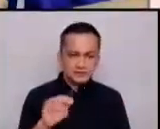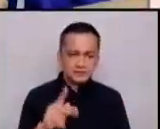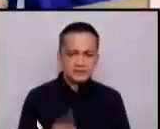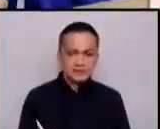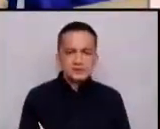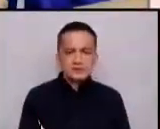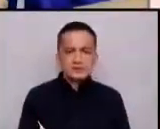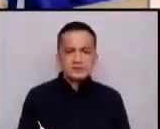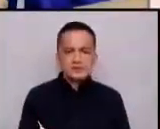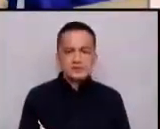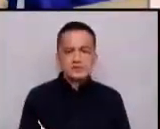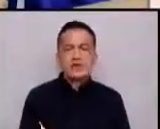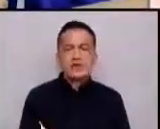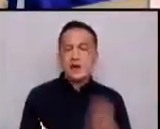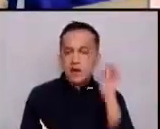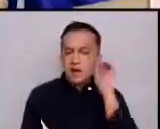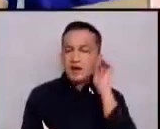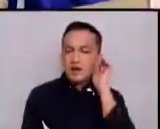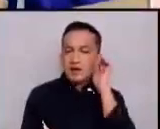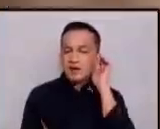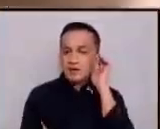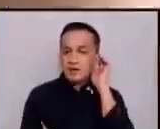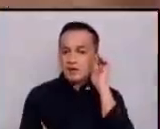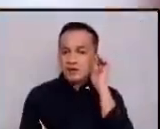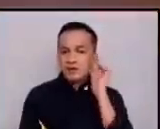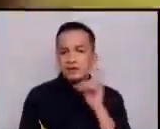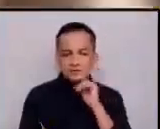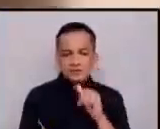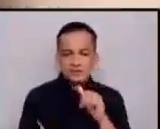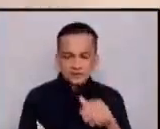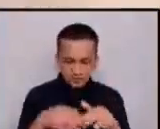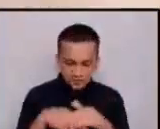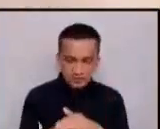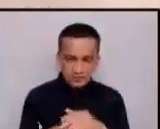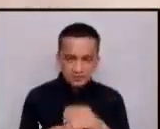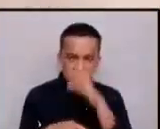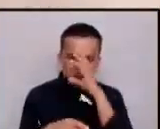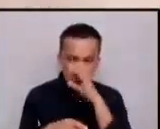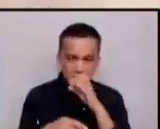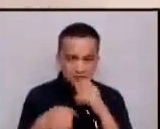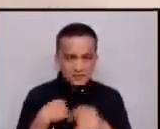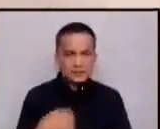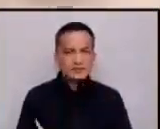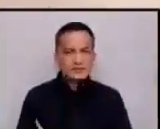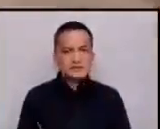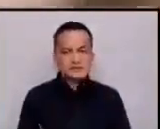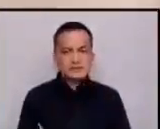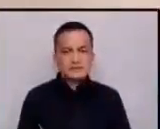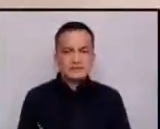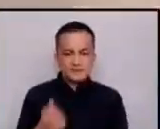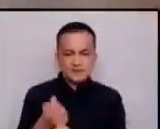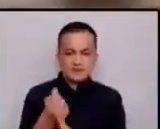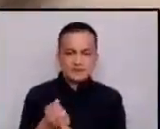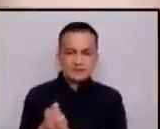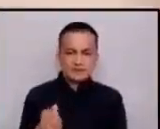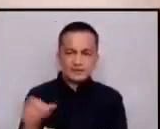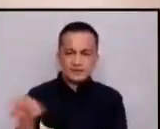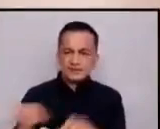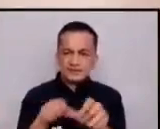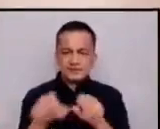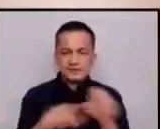Pinaimportante. Ayun, oo. Hindi pero na ako yuyo ko. Eh, medyo may edad na rin ako eh. Siya na rin ang namumulot ng mga laruan